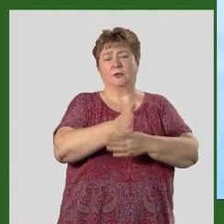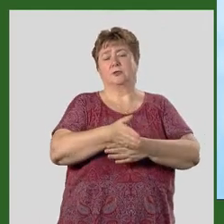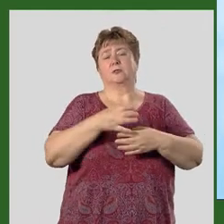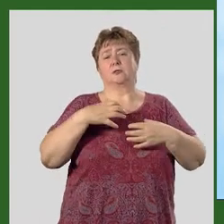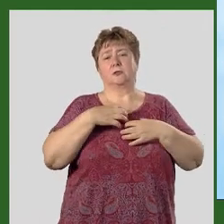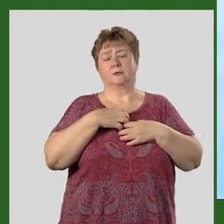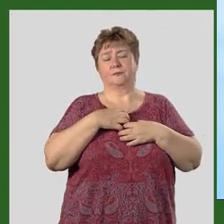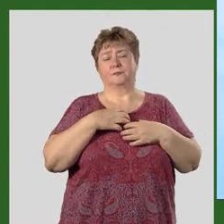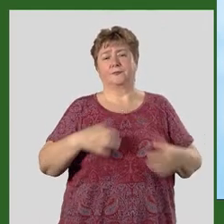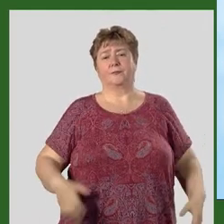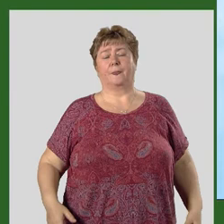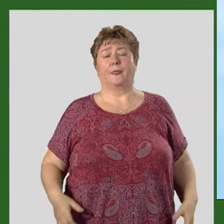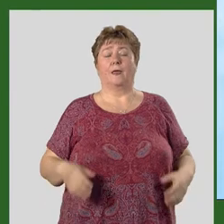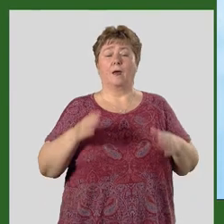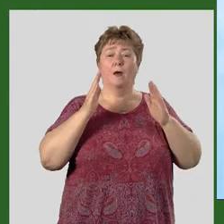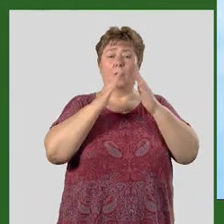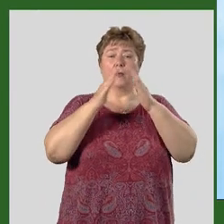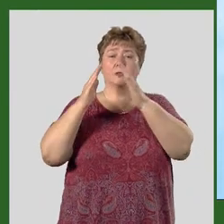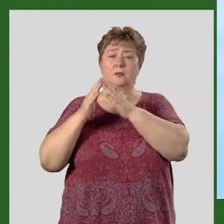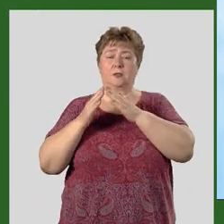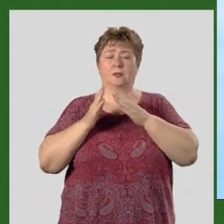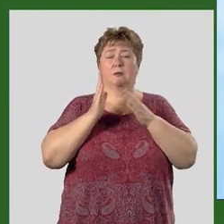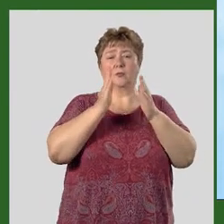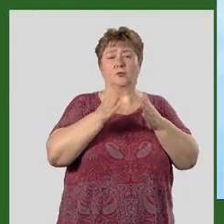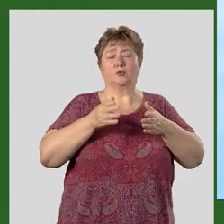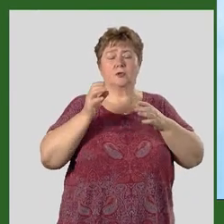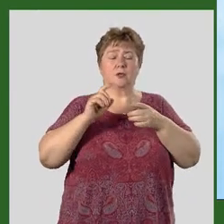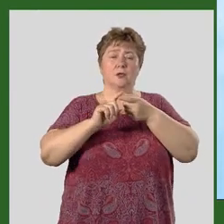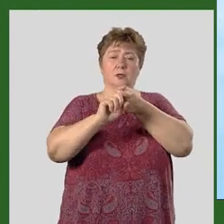политическое значение – поселения, пути сообщения.